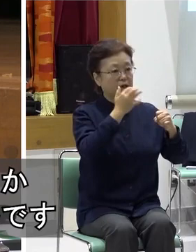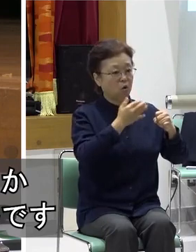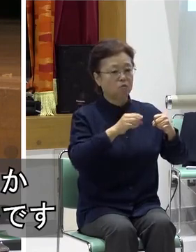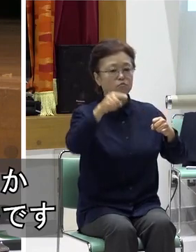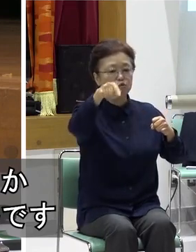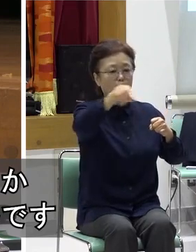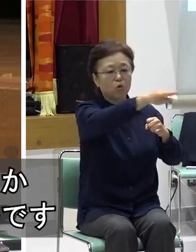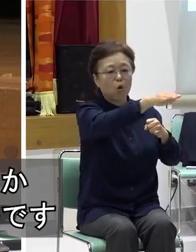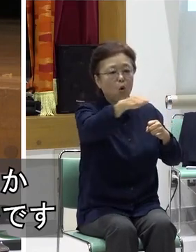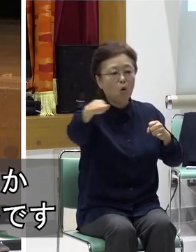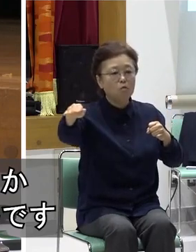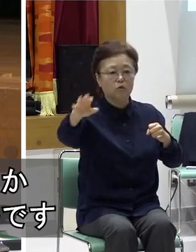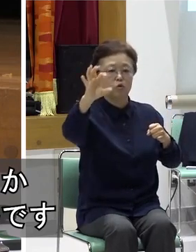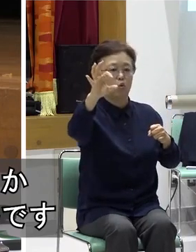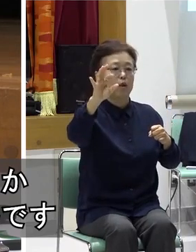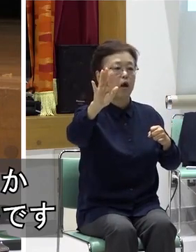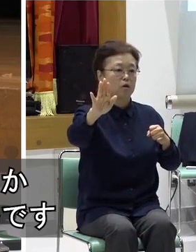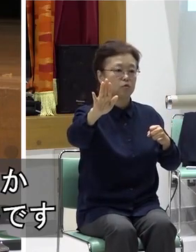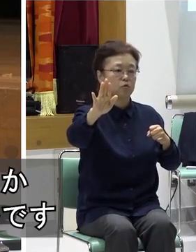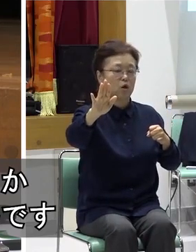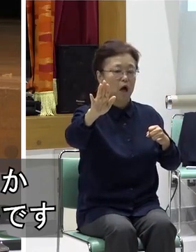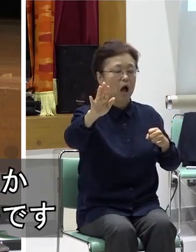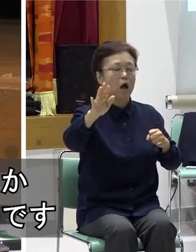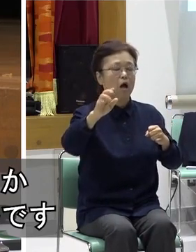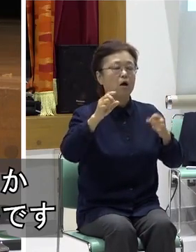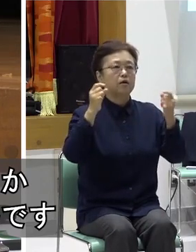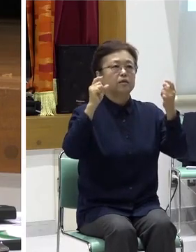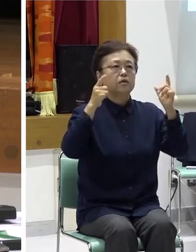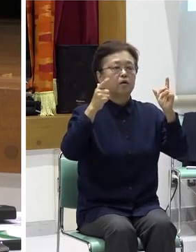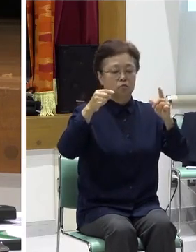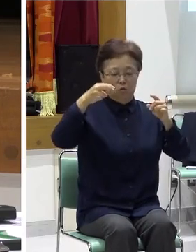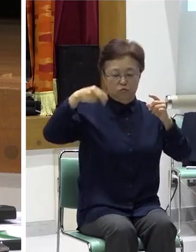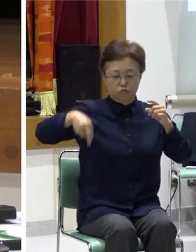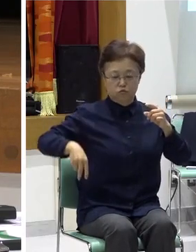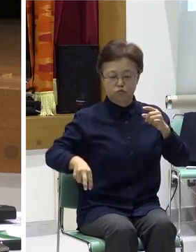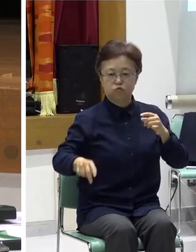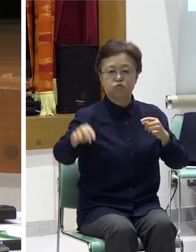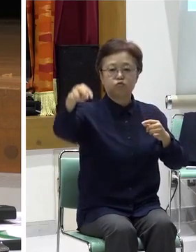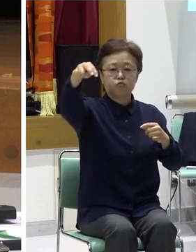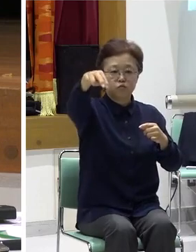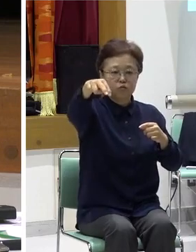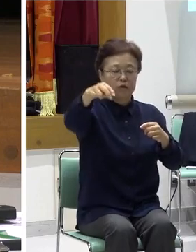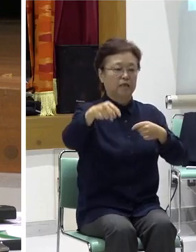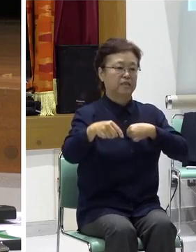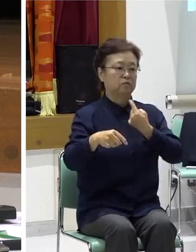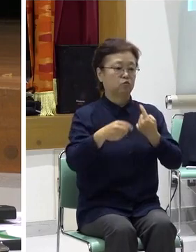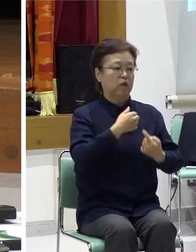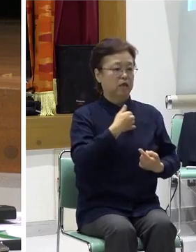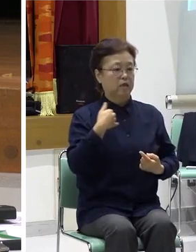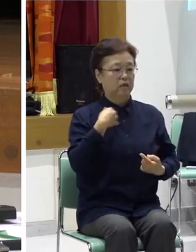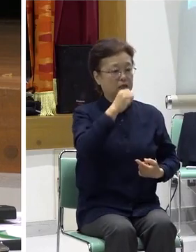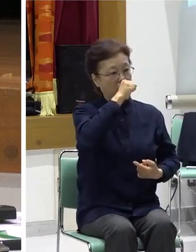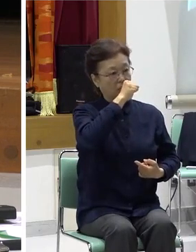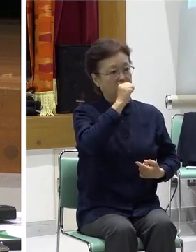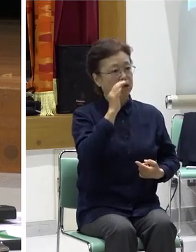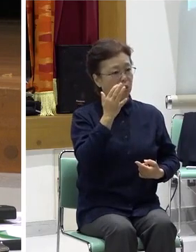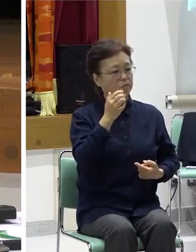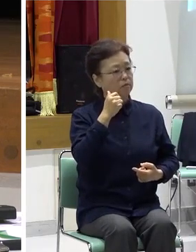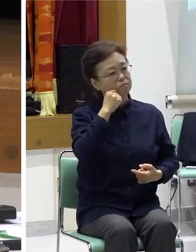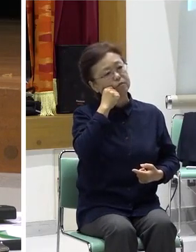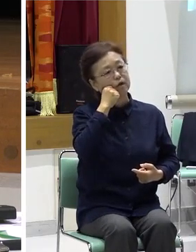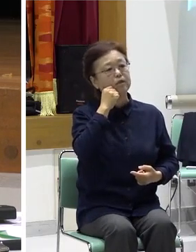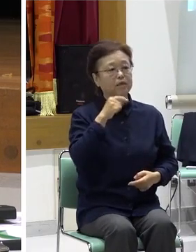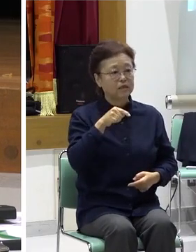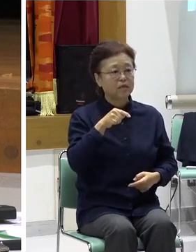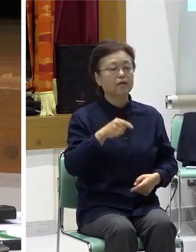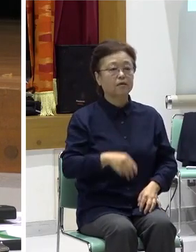対に回るとか、それがやっぱりできる方ってもうほとんどいないです。で、そういった問題があったりもします。で、あとね、本